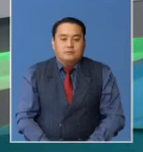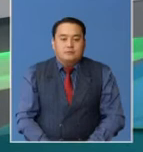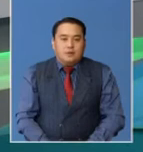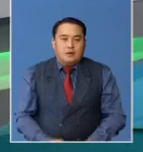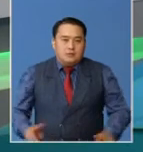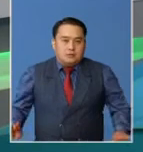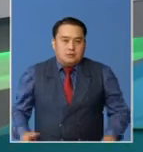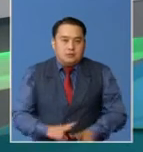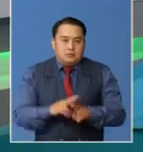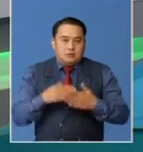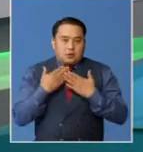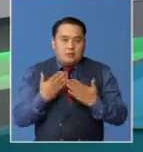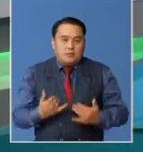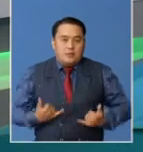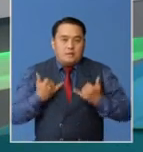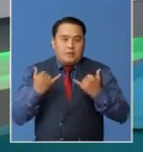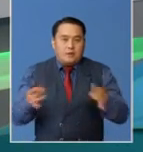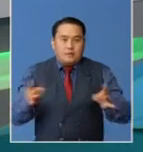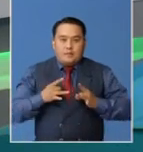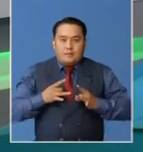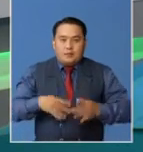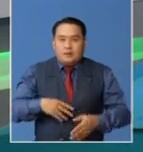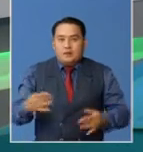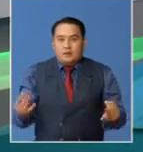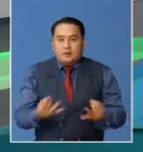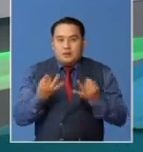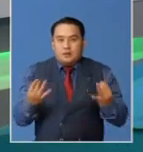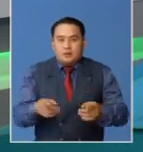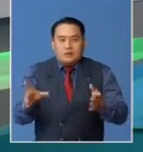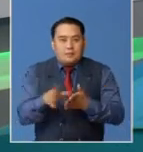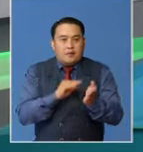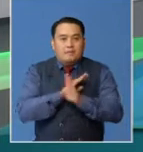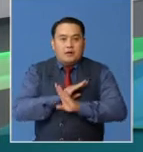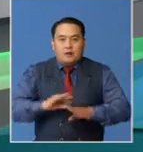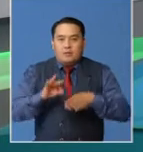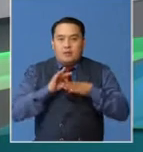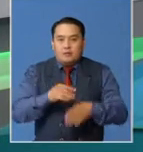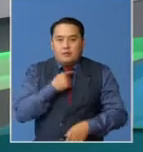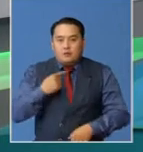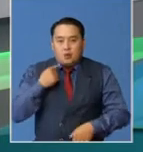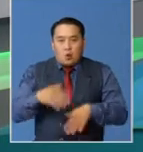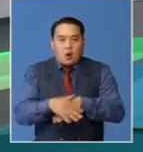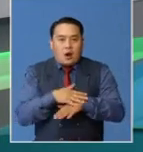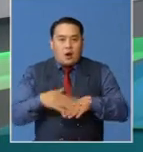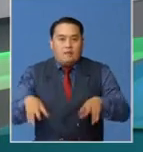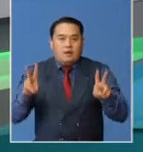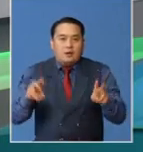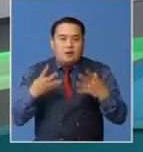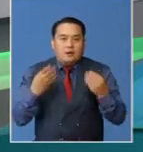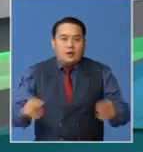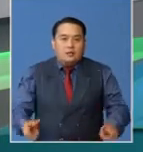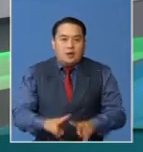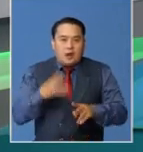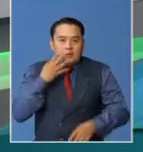Из столицы с любовью. По-праздничному ярко, зажигательно и неординарно проводят эти дни жители Талдыкургана. В рамках